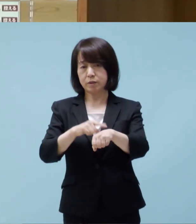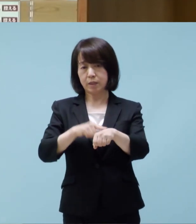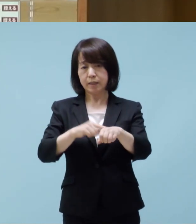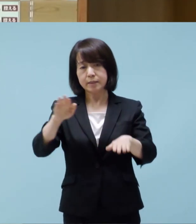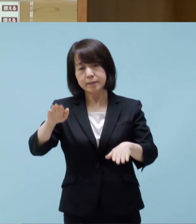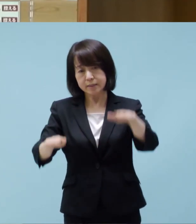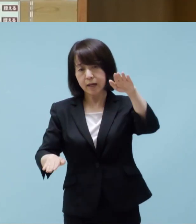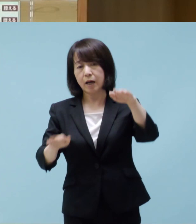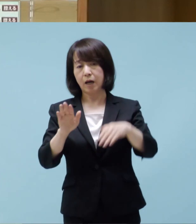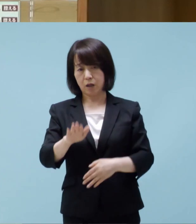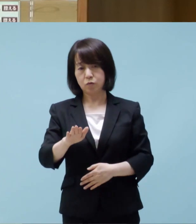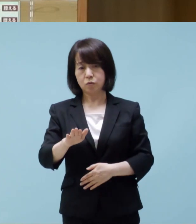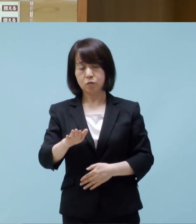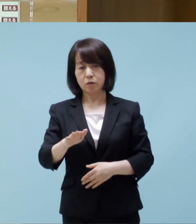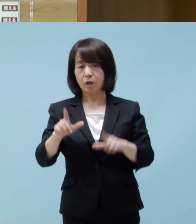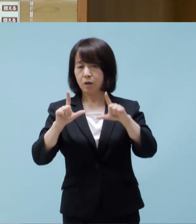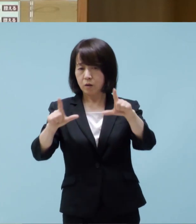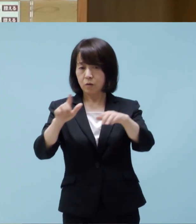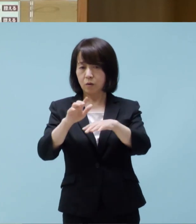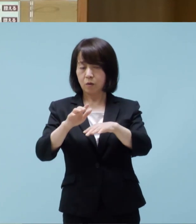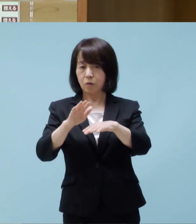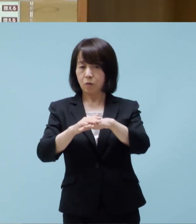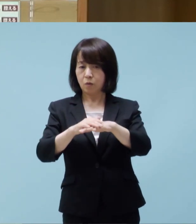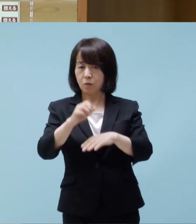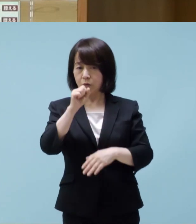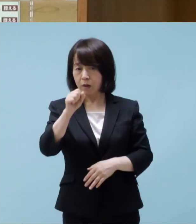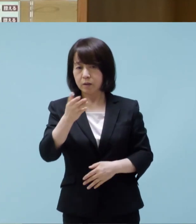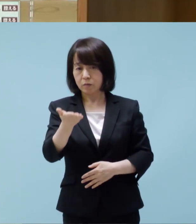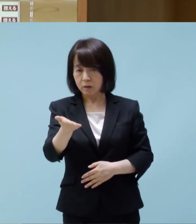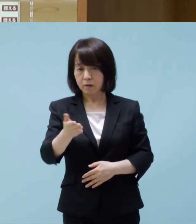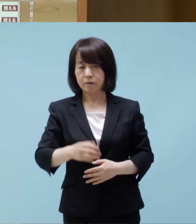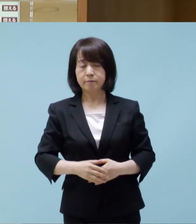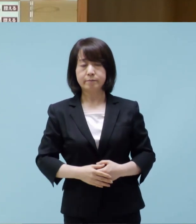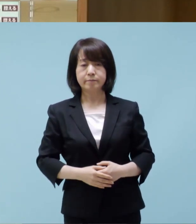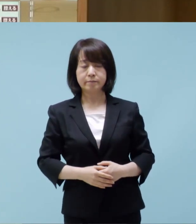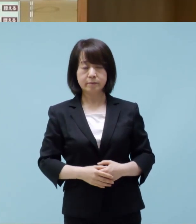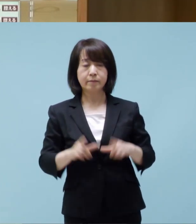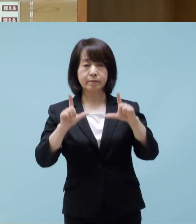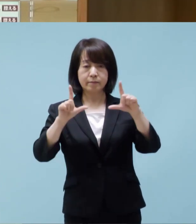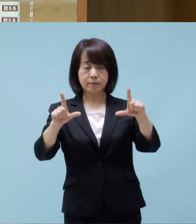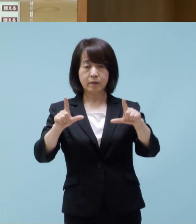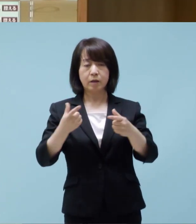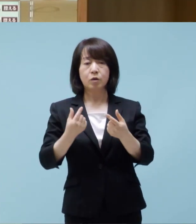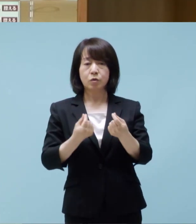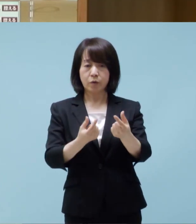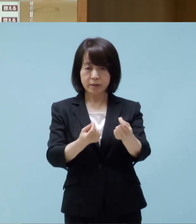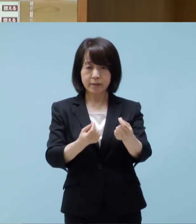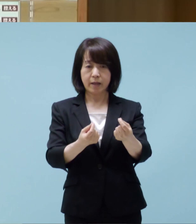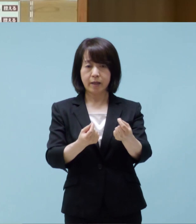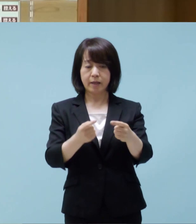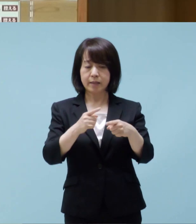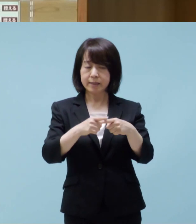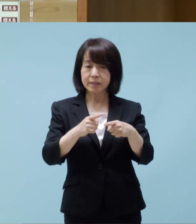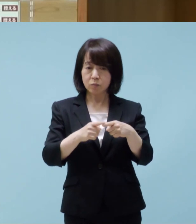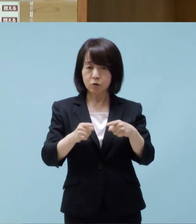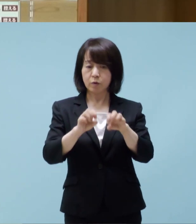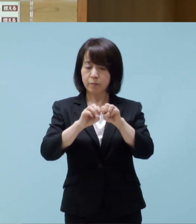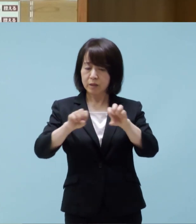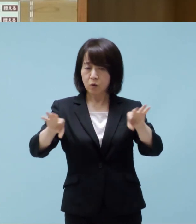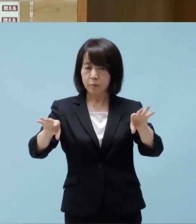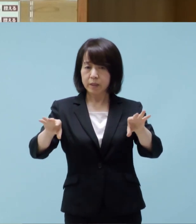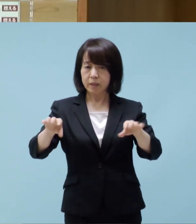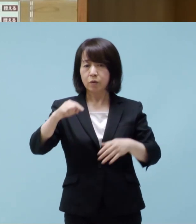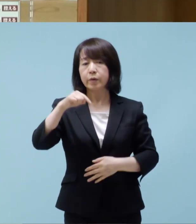切だったのかどうかについてお考えございますか。 そうですね。まあ、一部マスコミの中にですね、その確定的